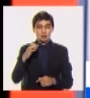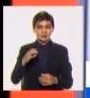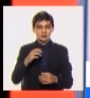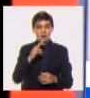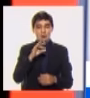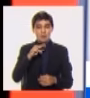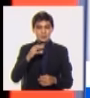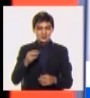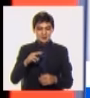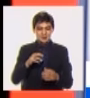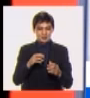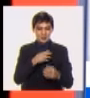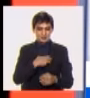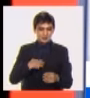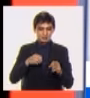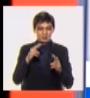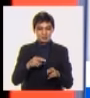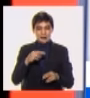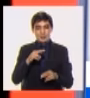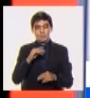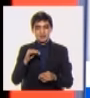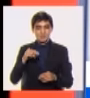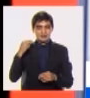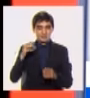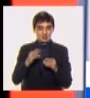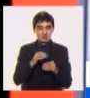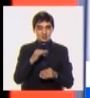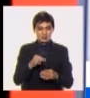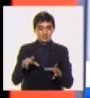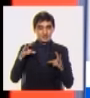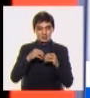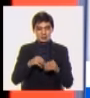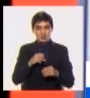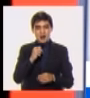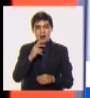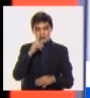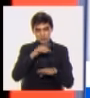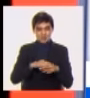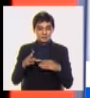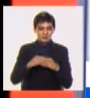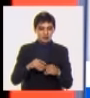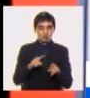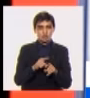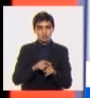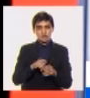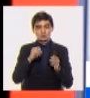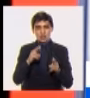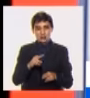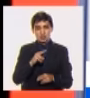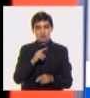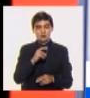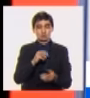чрезвычайному положению при президенте и совместно с оперативными штабами акиматов партнерами курьерскими службами